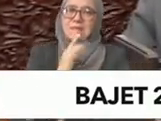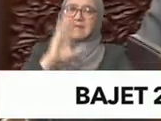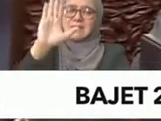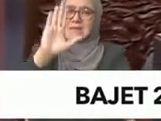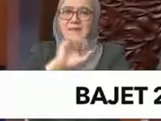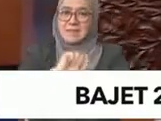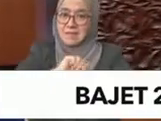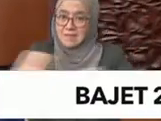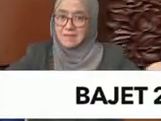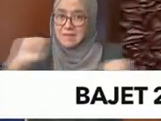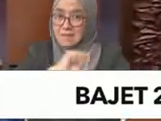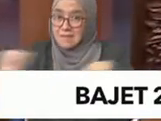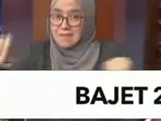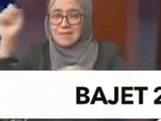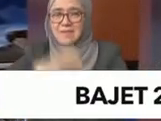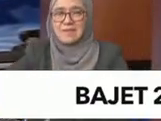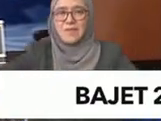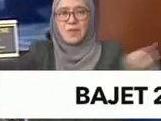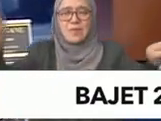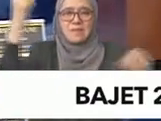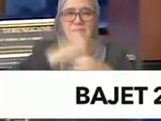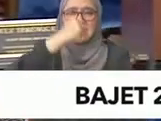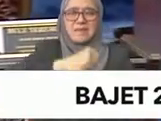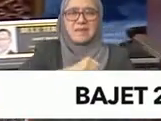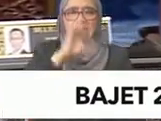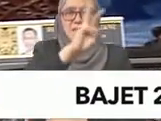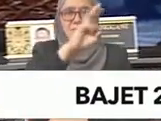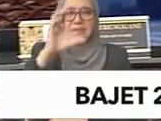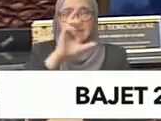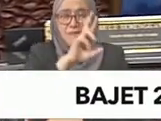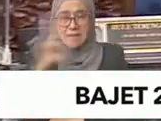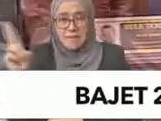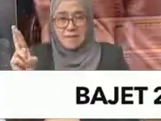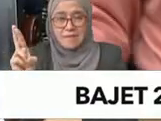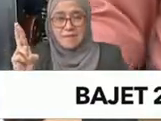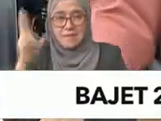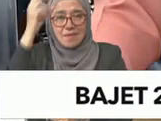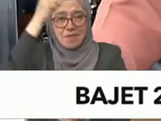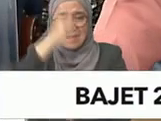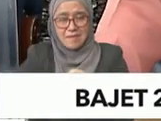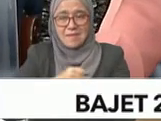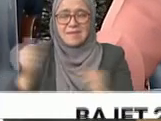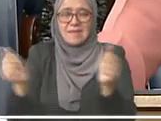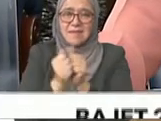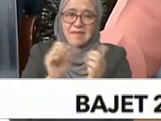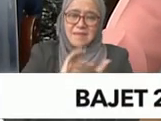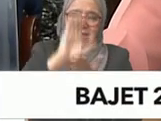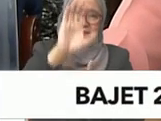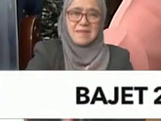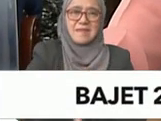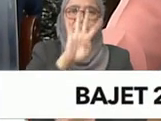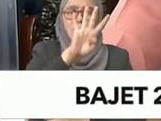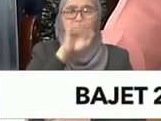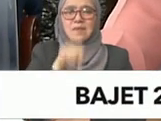penyediaan 600.000 peluang pekerjaan dengan peruntukan berjumlah tempat perpuluhan 8 biliar